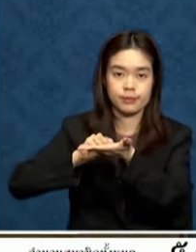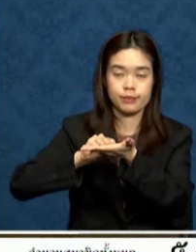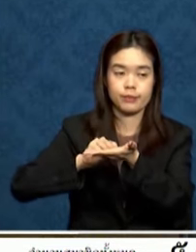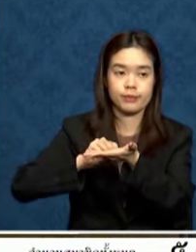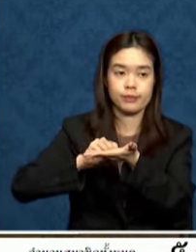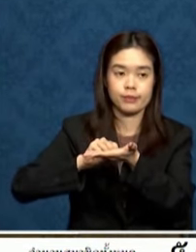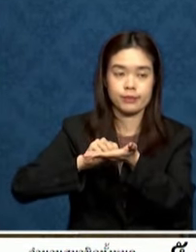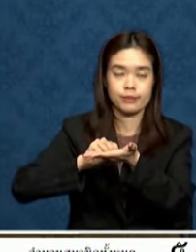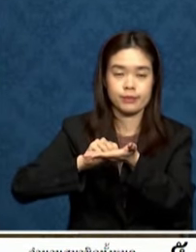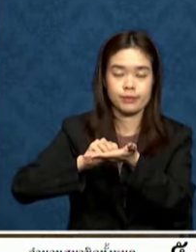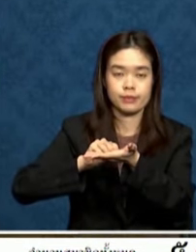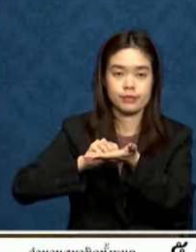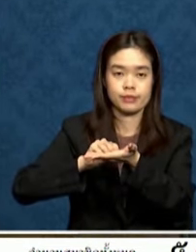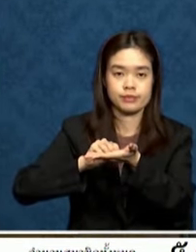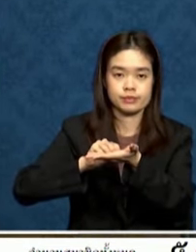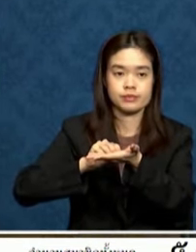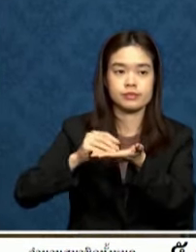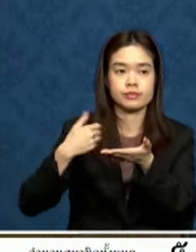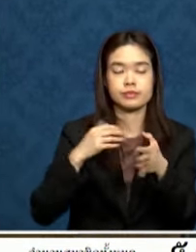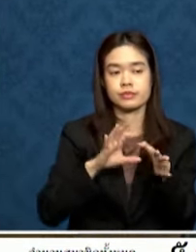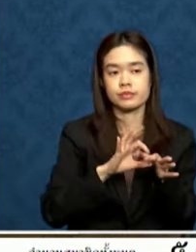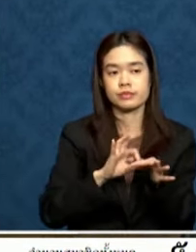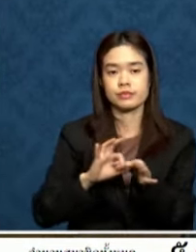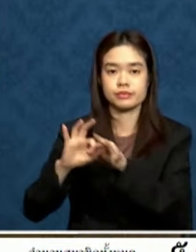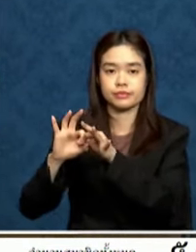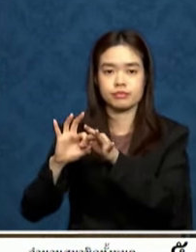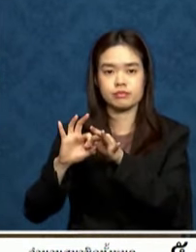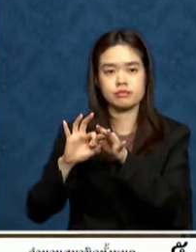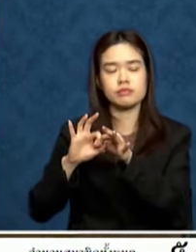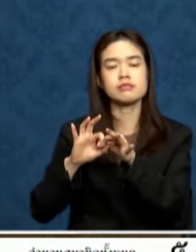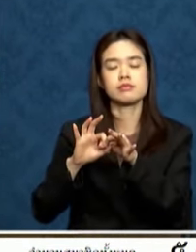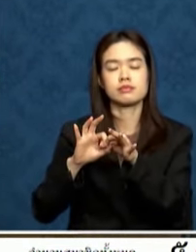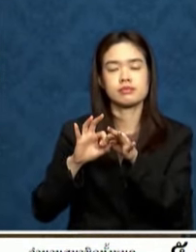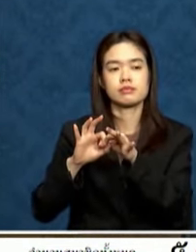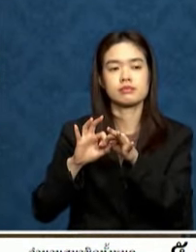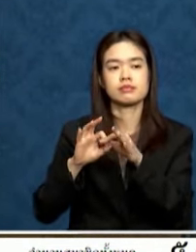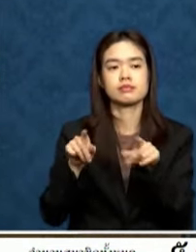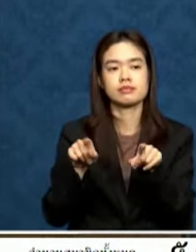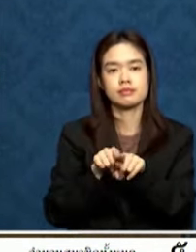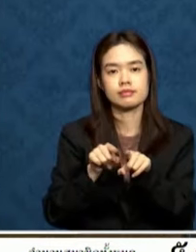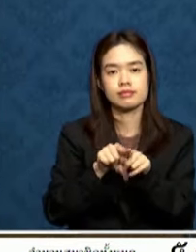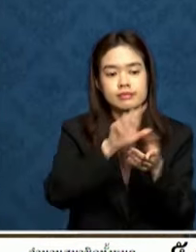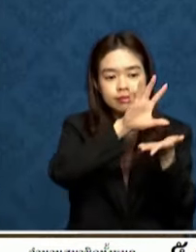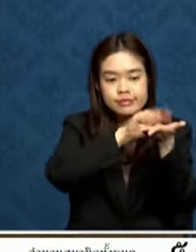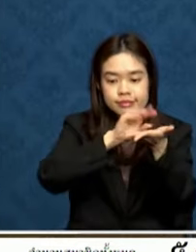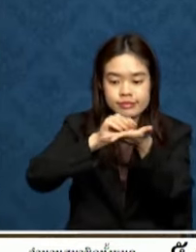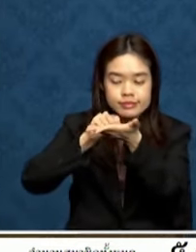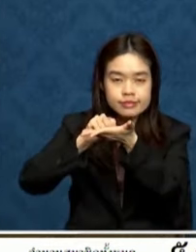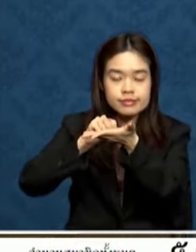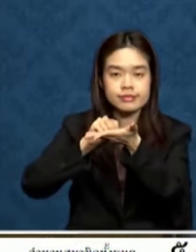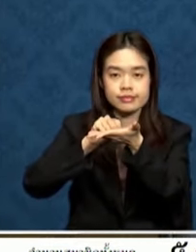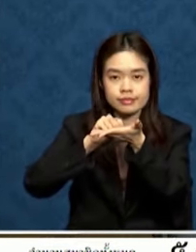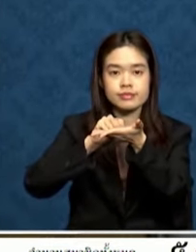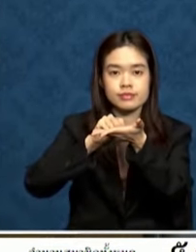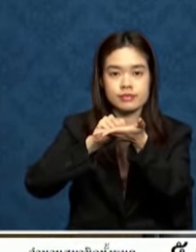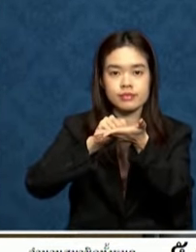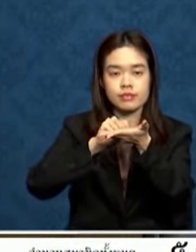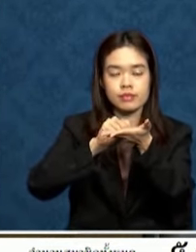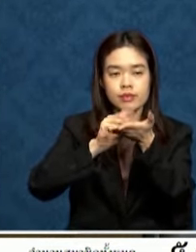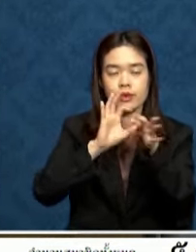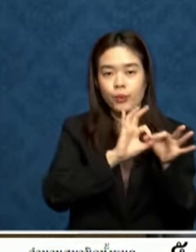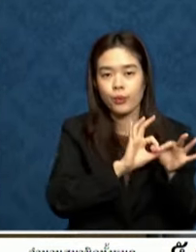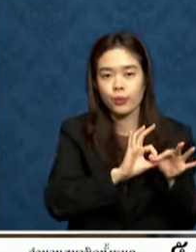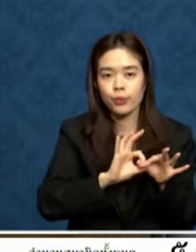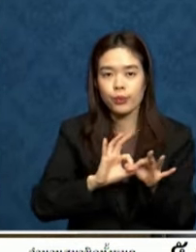บล็อกในบล็อกที่เชื่อมโยงกันเป็นลูกโซ่ทั้งนี้ข้อมูลดังกล่าวจะมีความสอดคล้อง